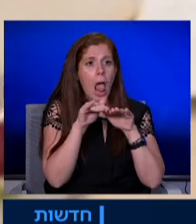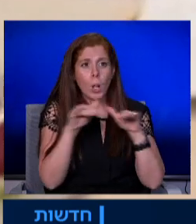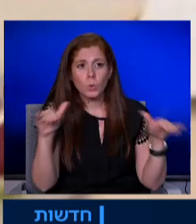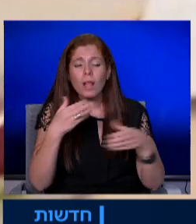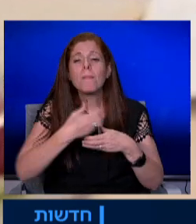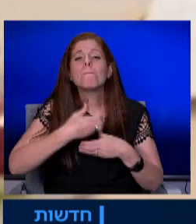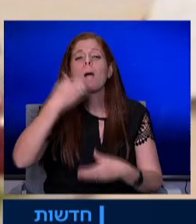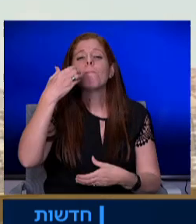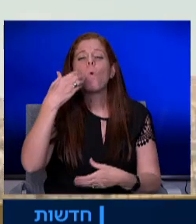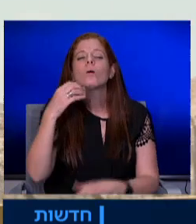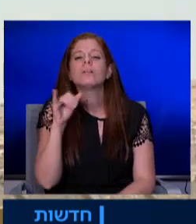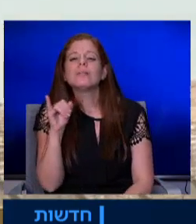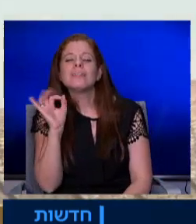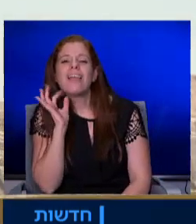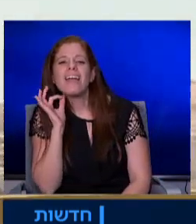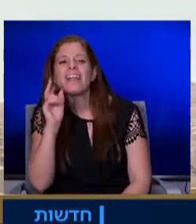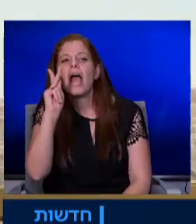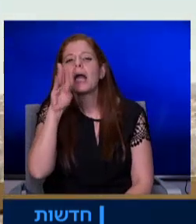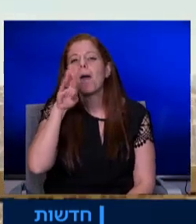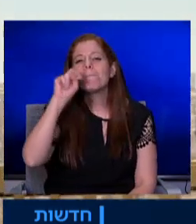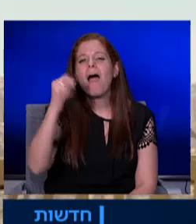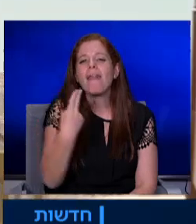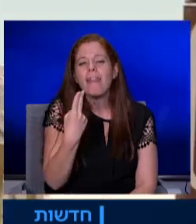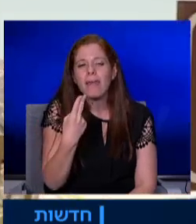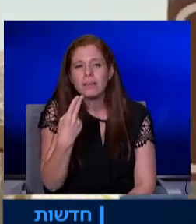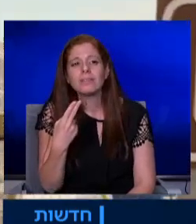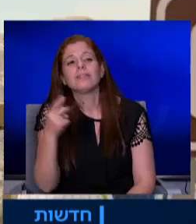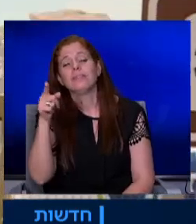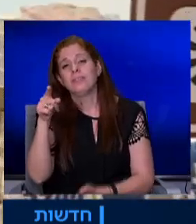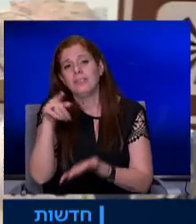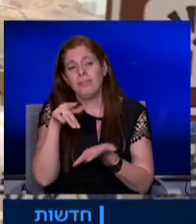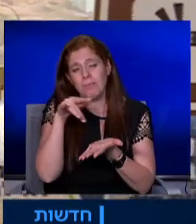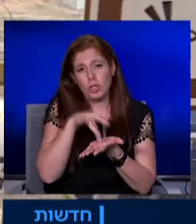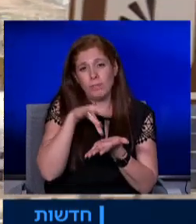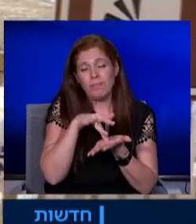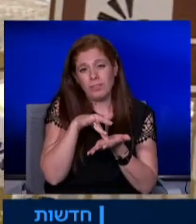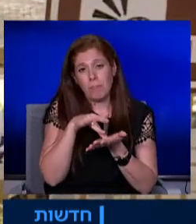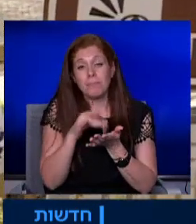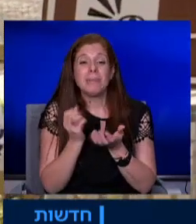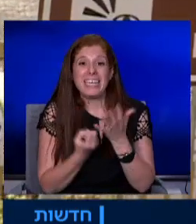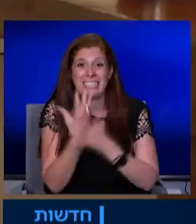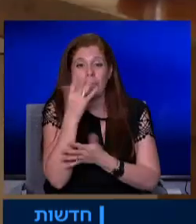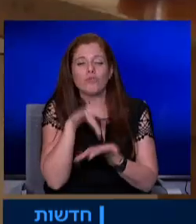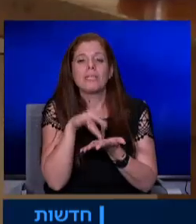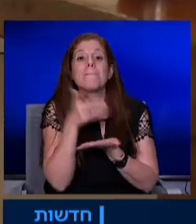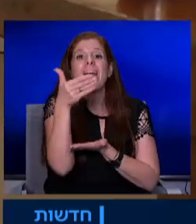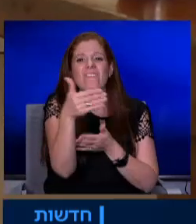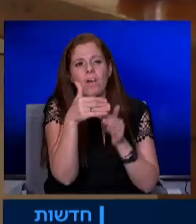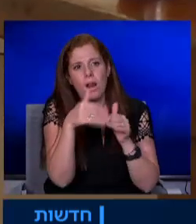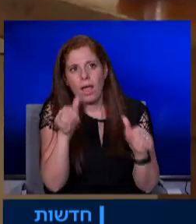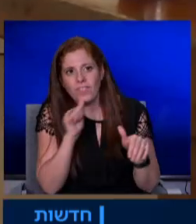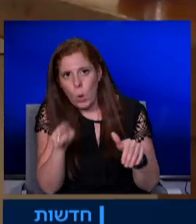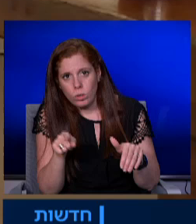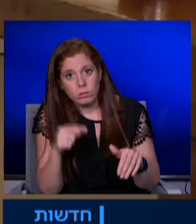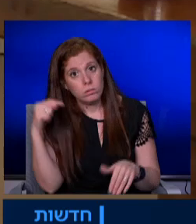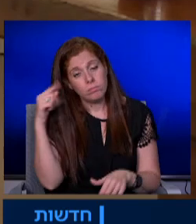בקבוק יין קברנה כשר מתוצרת יקב פסגות שנמצא מעבר לקו הירוק. הפדיחה שלהם, אבל אנחנו שמחים.